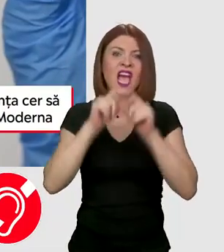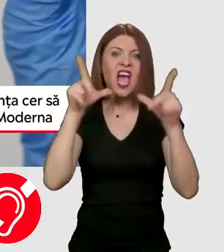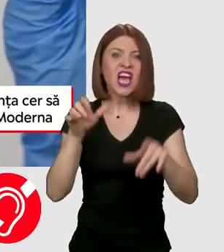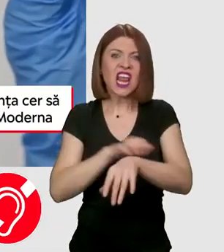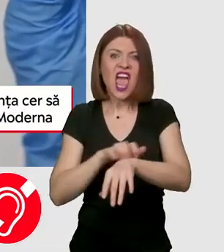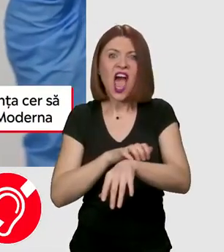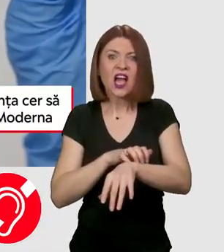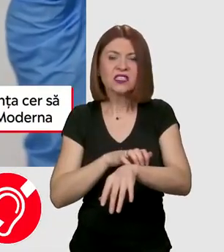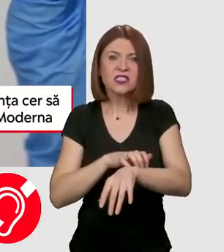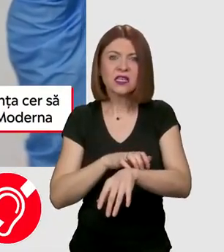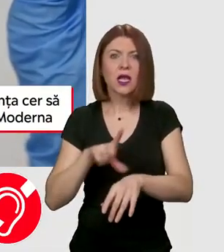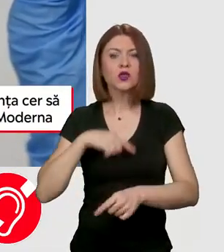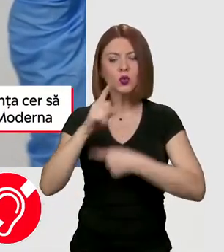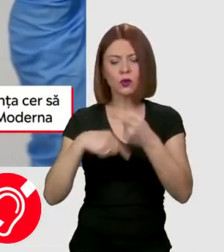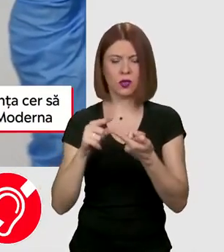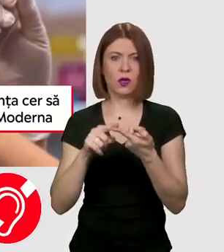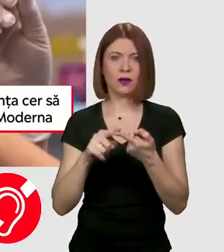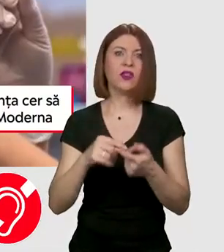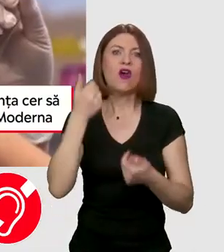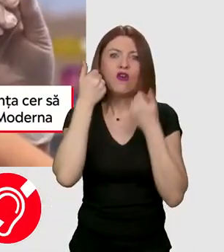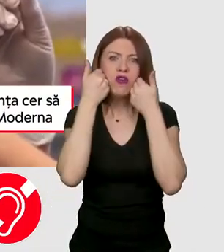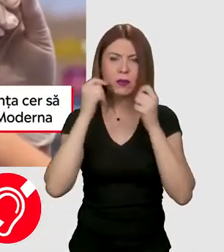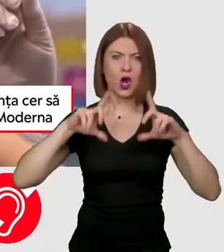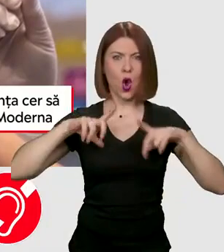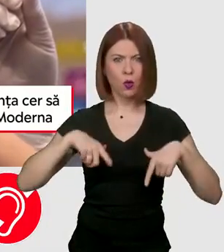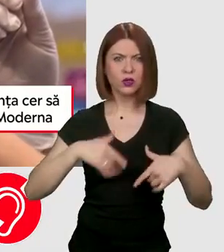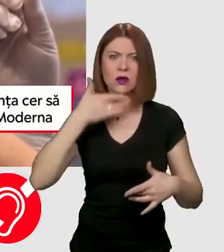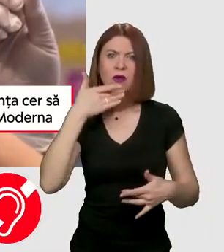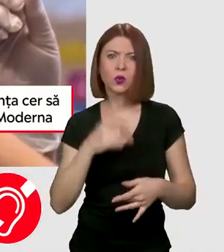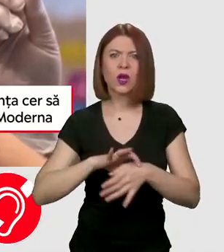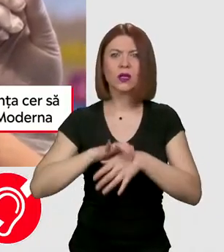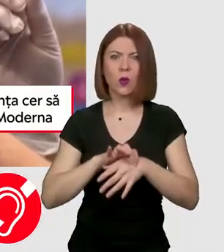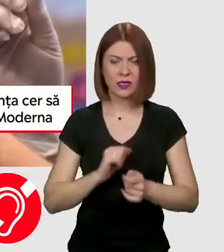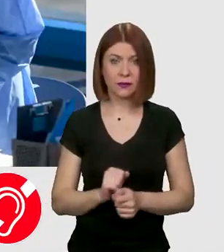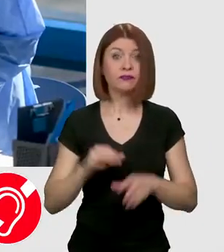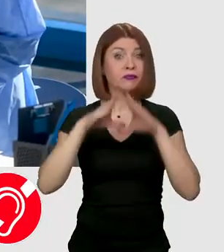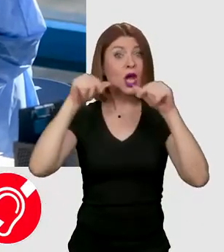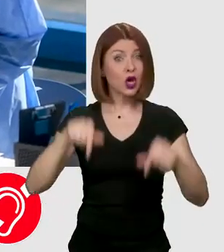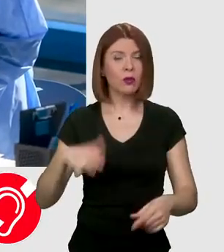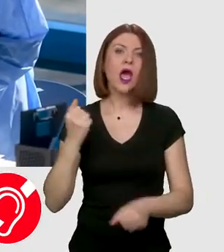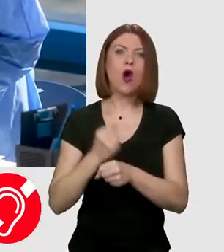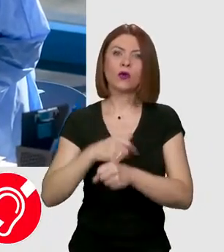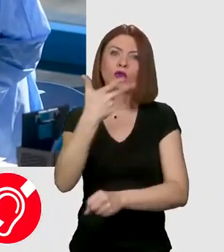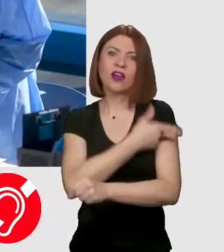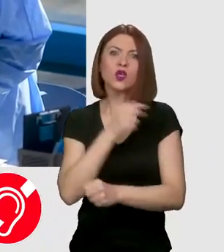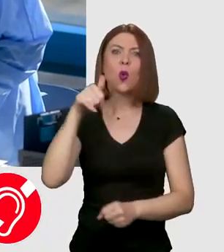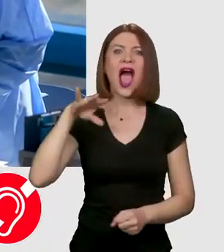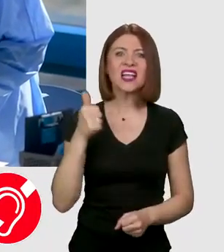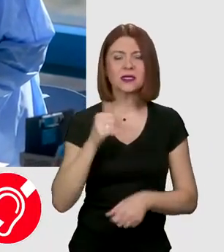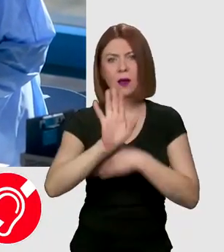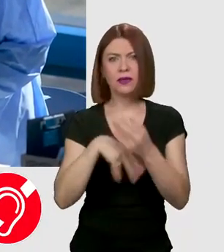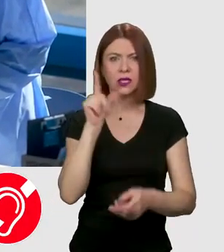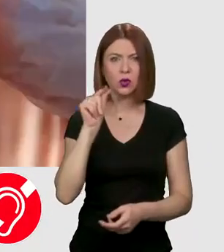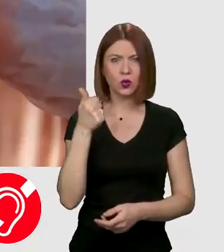ale vaccinului AstraZeneca sunt următoarele: febră, oboseală, dureri articulare. În România au fost vaccinați cu AstraZeneca peste